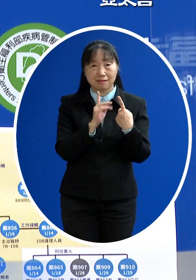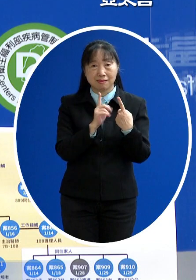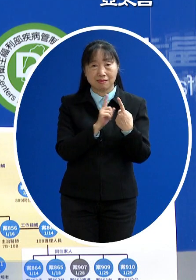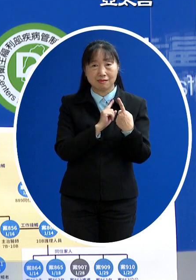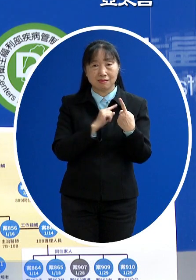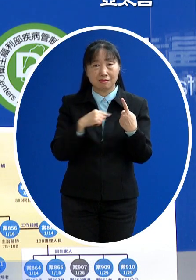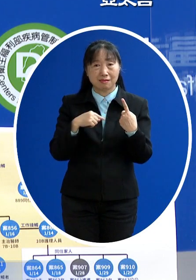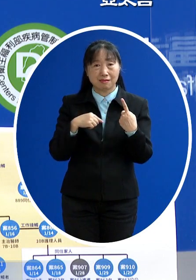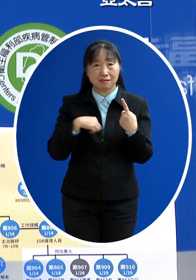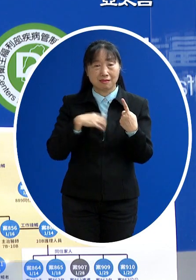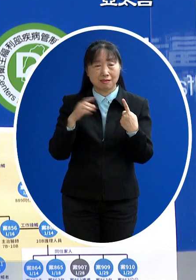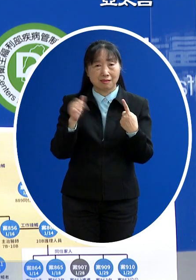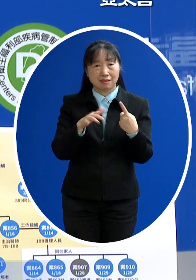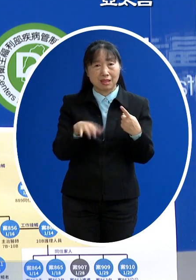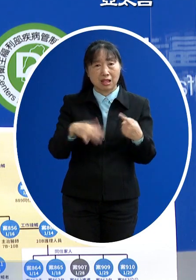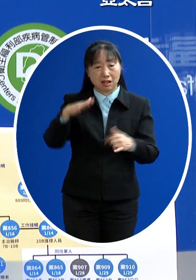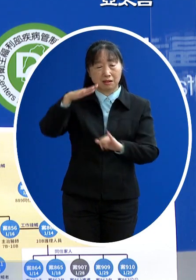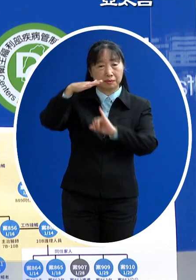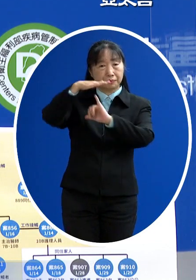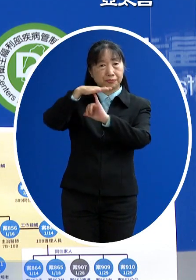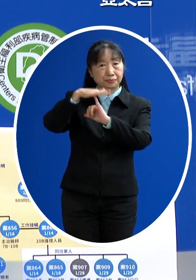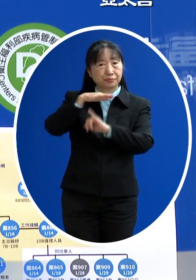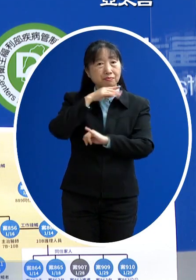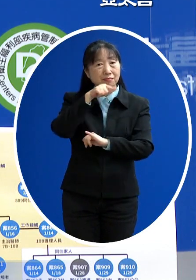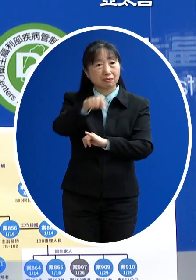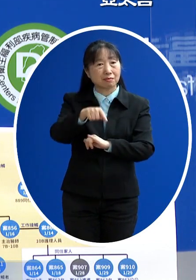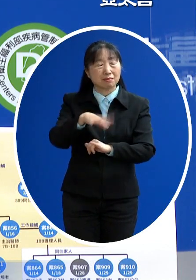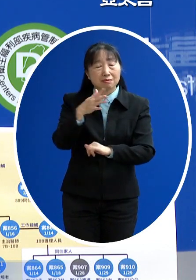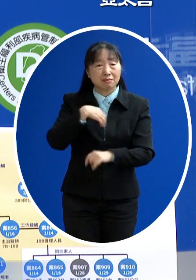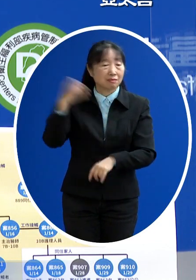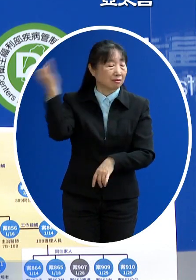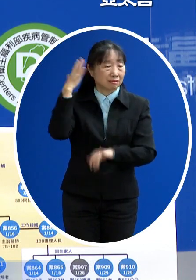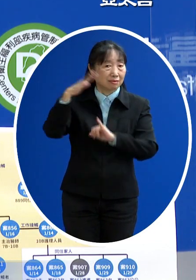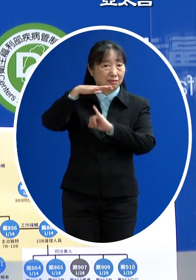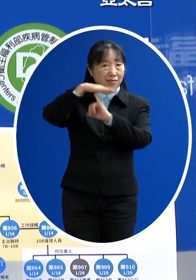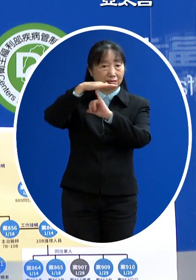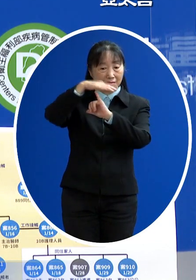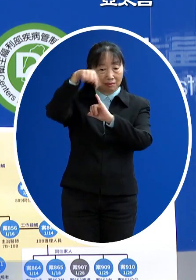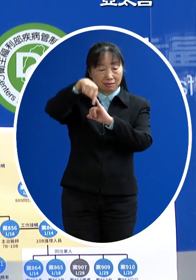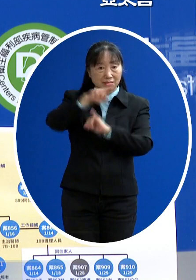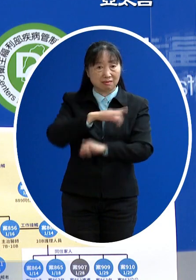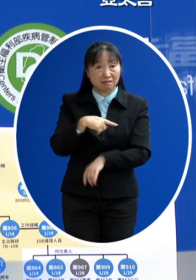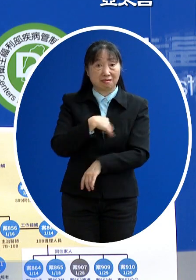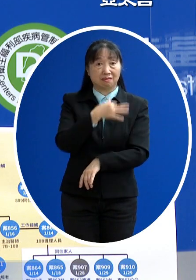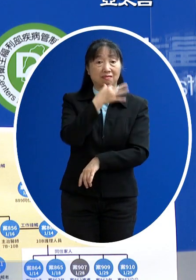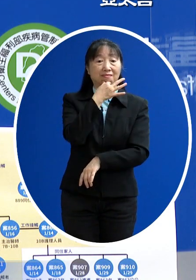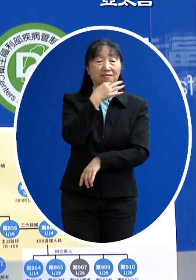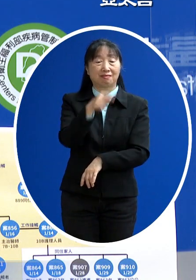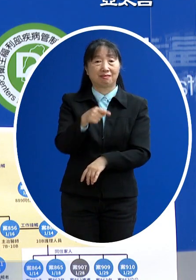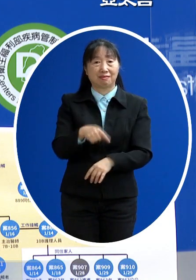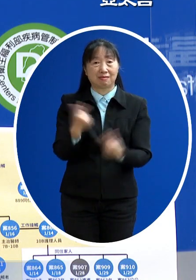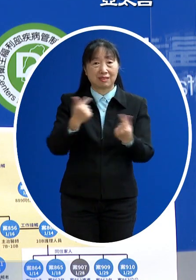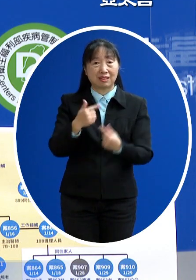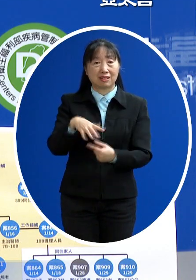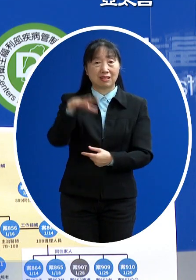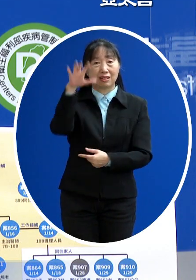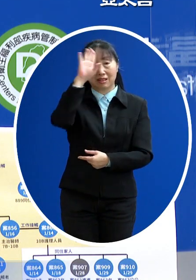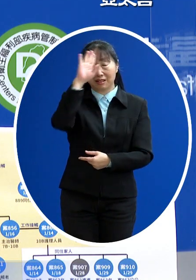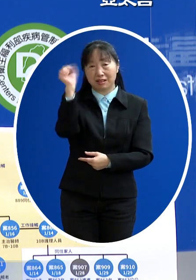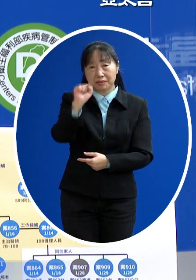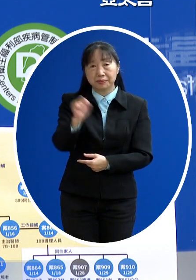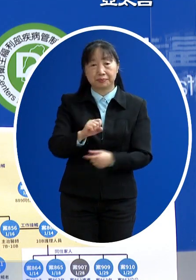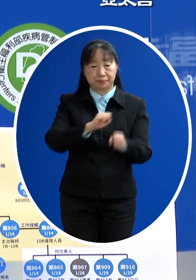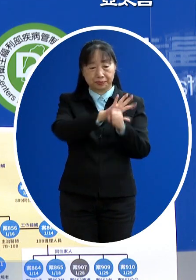的宿主是蝙蝠，现在大家听到蝙蝠就很害怕。因为不管是我们的 SARS 跟